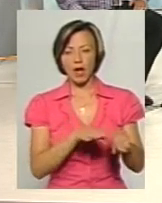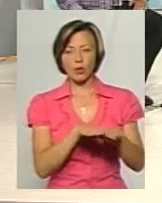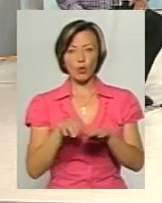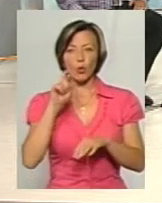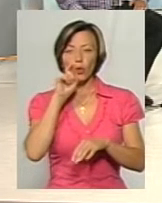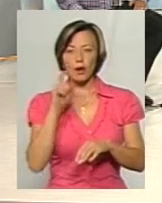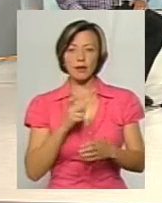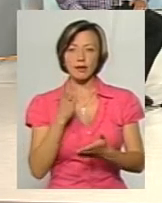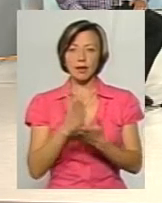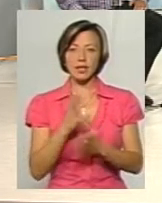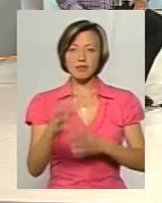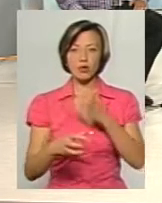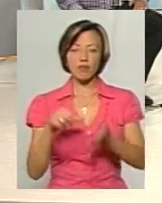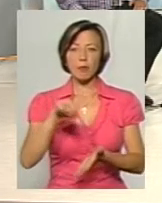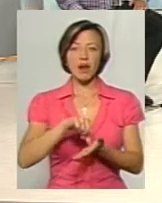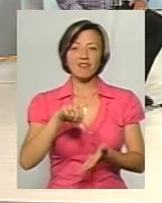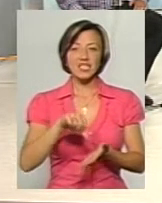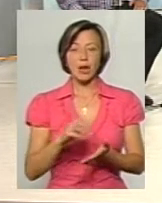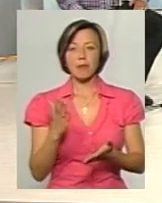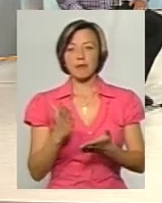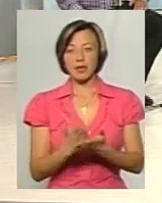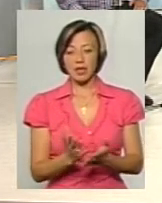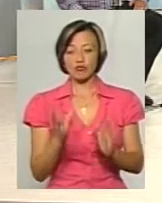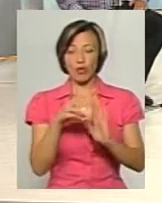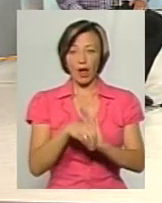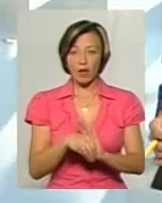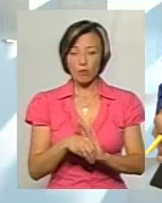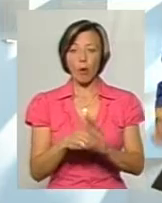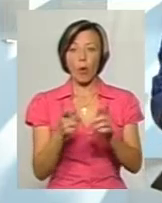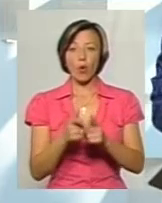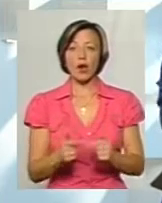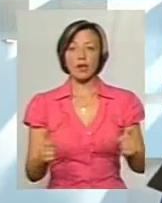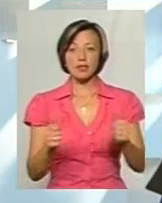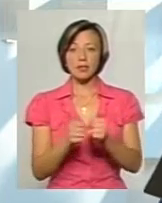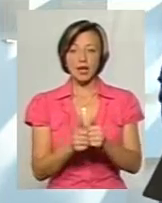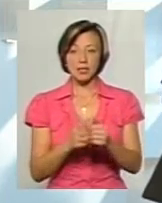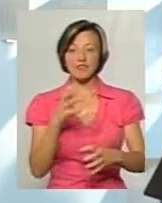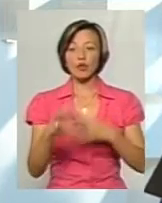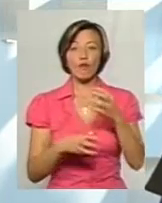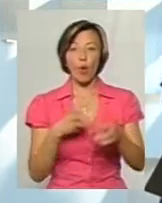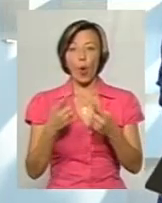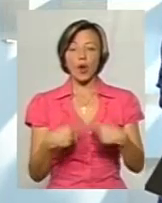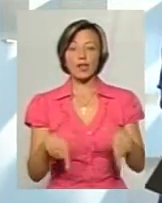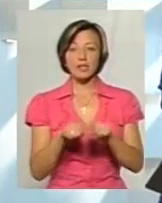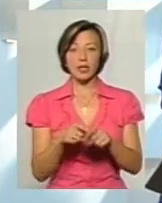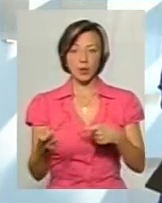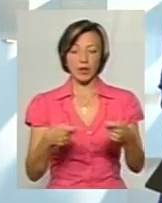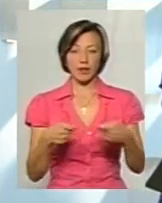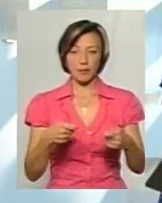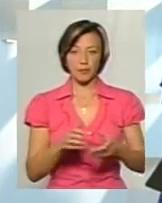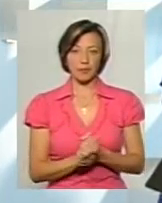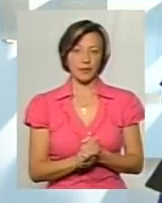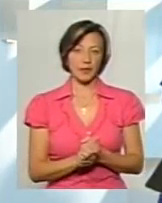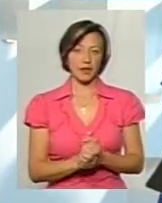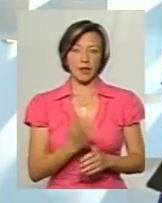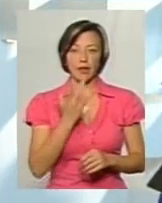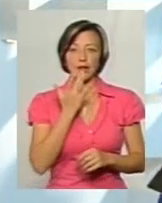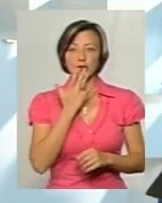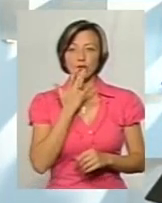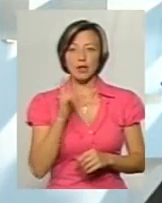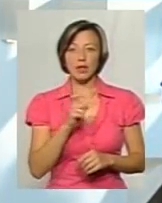світовим гравцем, є членом організації світової організації торгівлі. Націоналізм – це взагалі як рушима